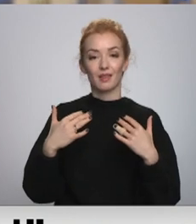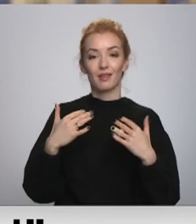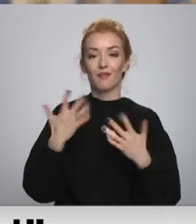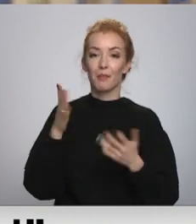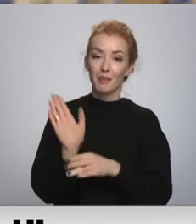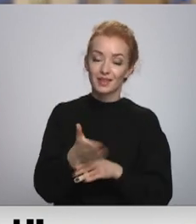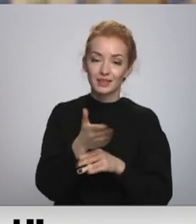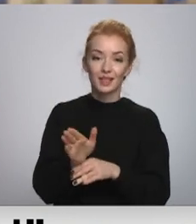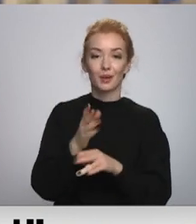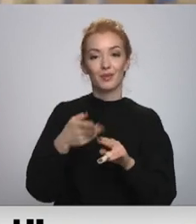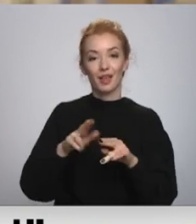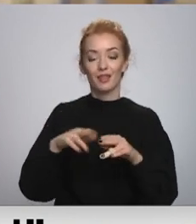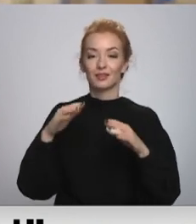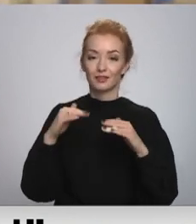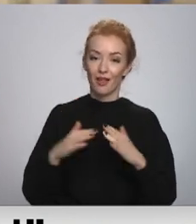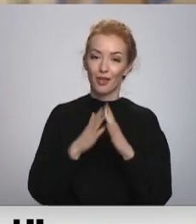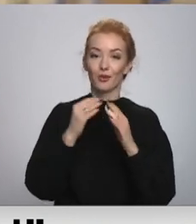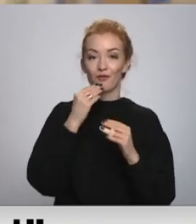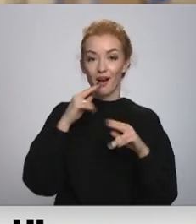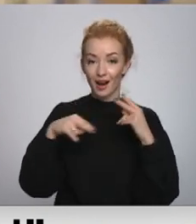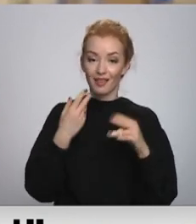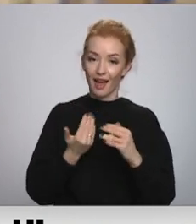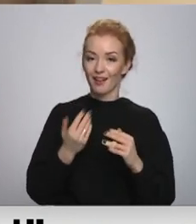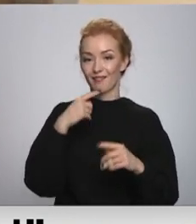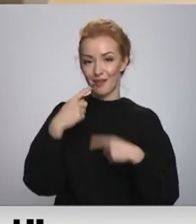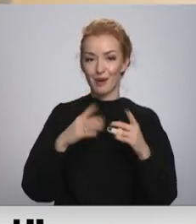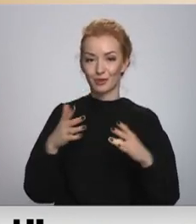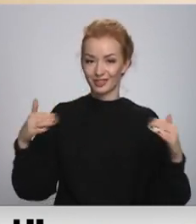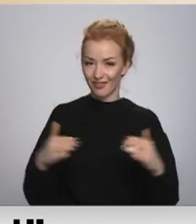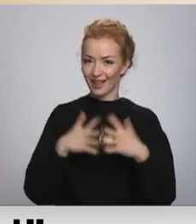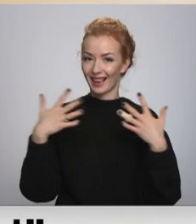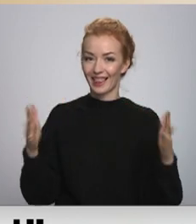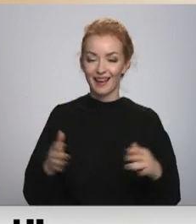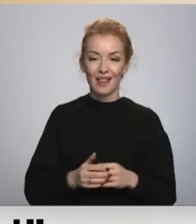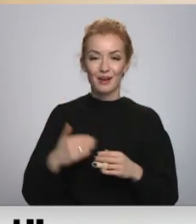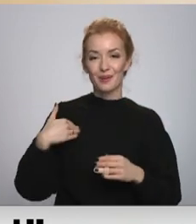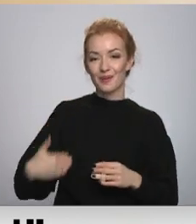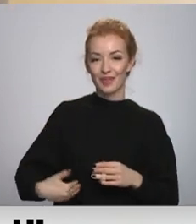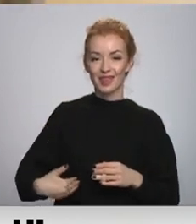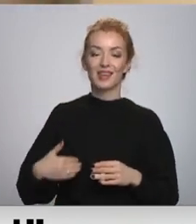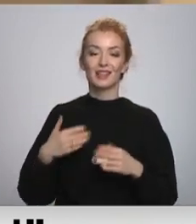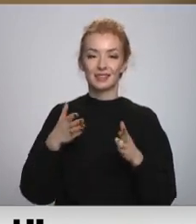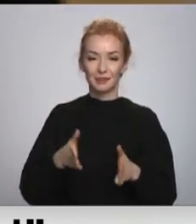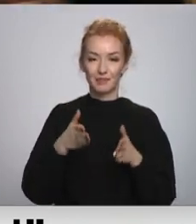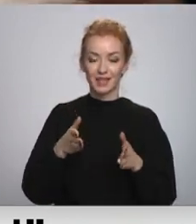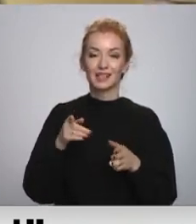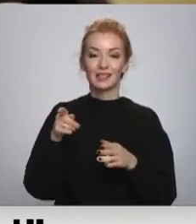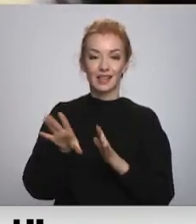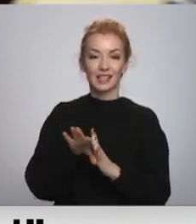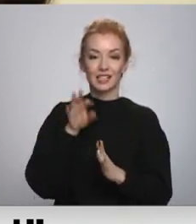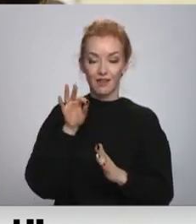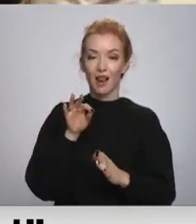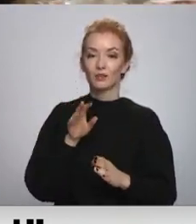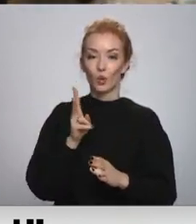ārā pastaigāties un tad svētku vakariņas. Nu, tagad būs vienmēr ballīte. Kuldīgas slimnīca par bērniņu dzimšanas vietu izvēlas māmiņas no